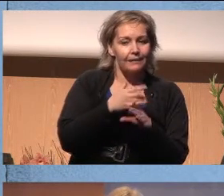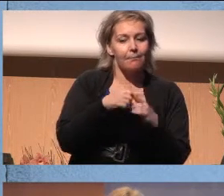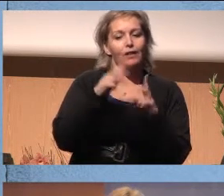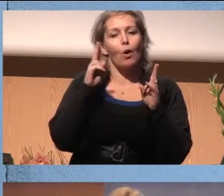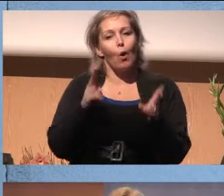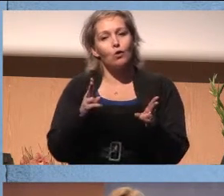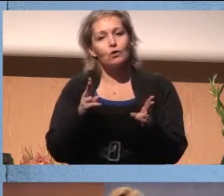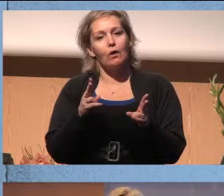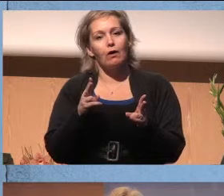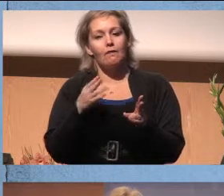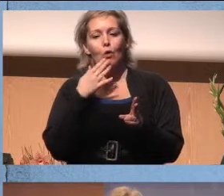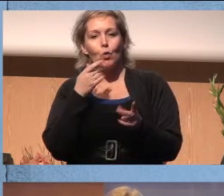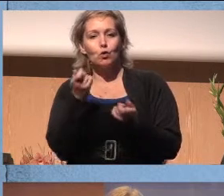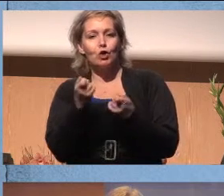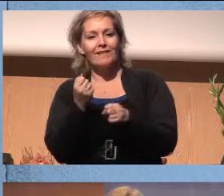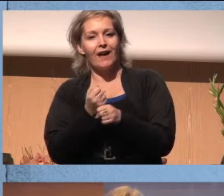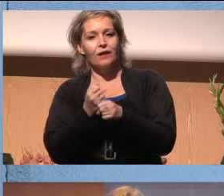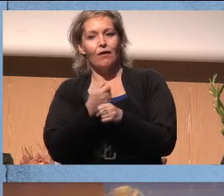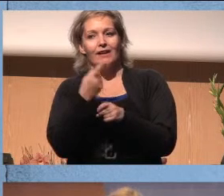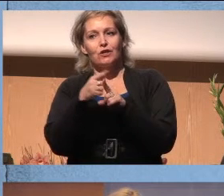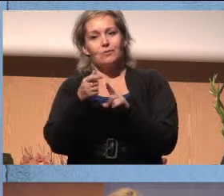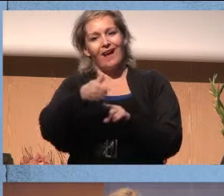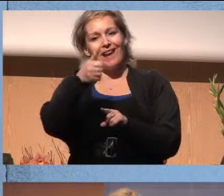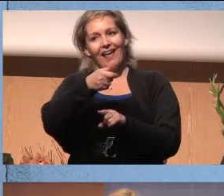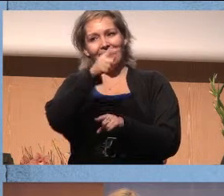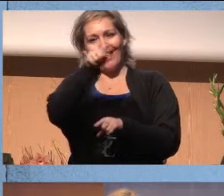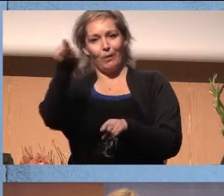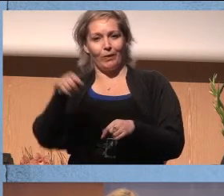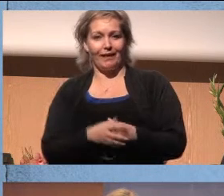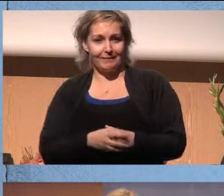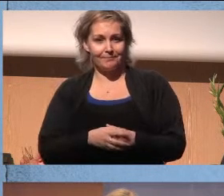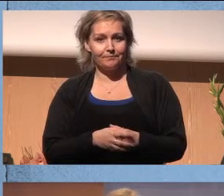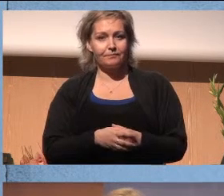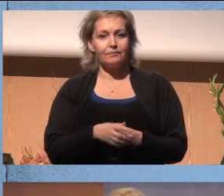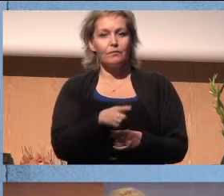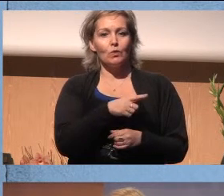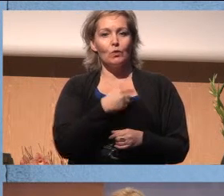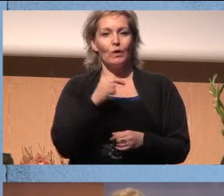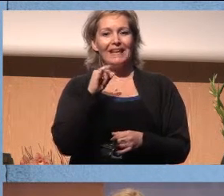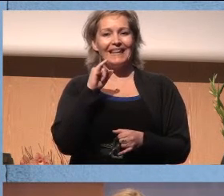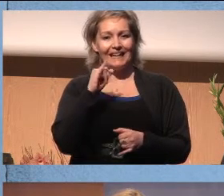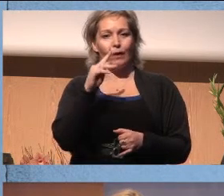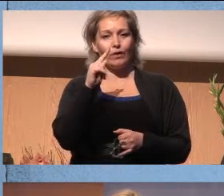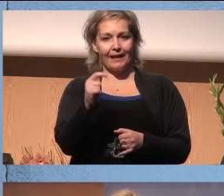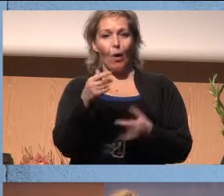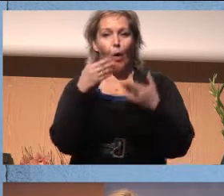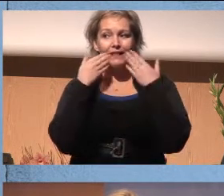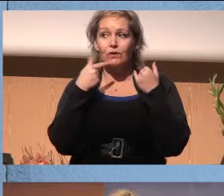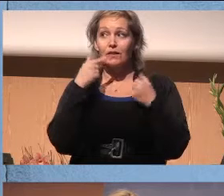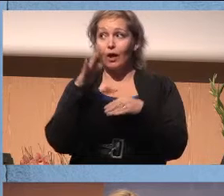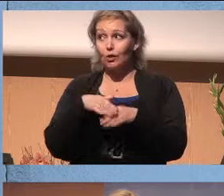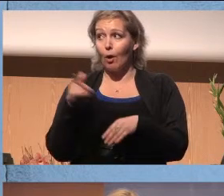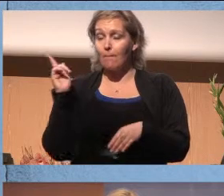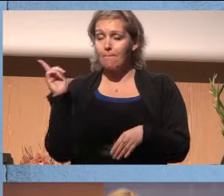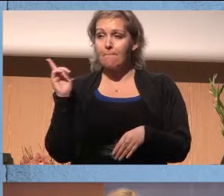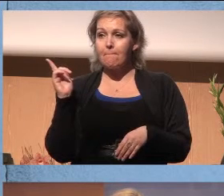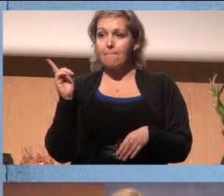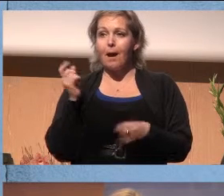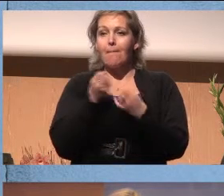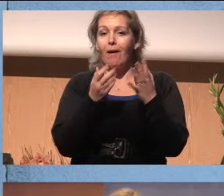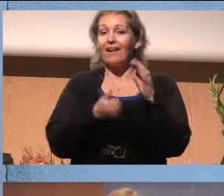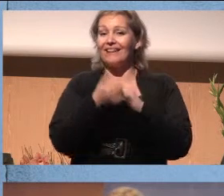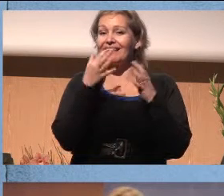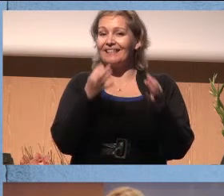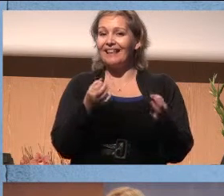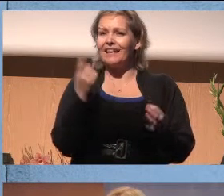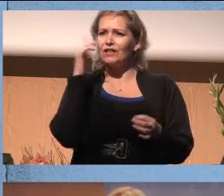ikke minst for å ha god styringsverktøy for det som skal lede der ute. Og så det IKT, og Katrine, du har vært inne på mange